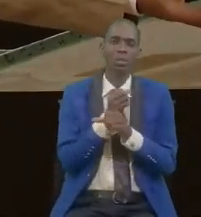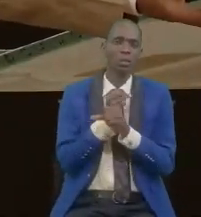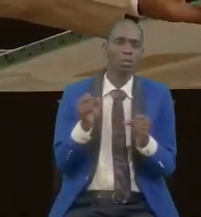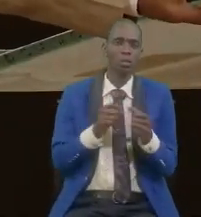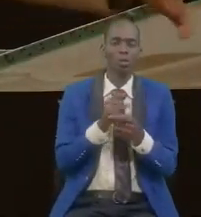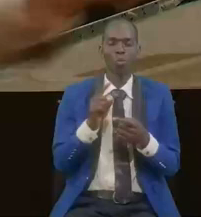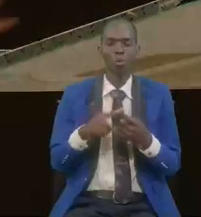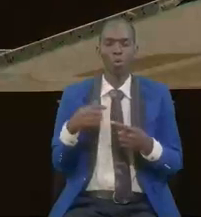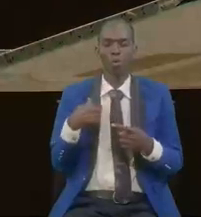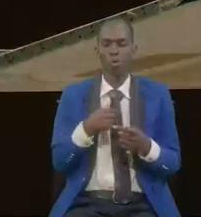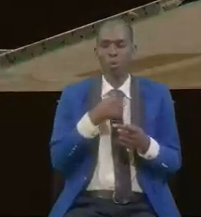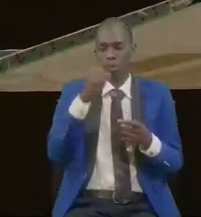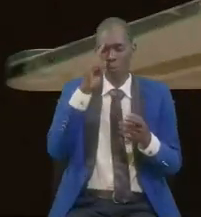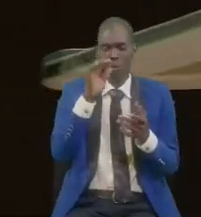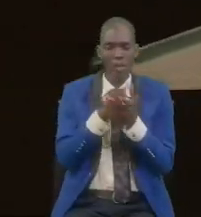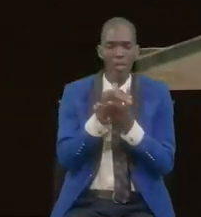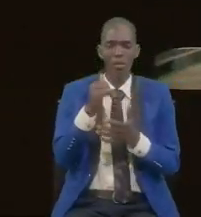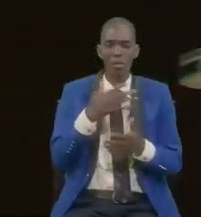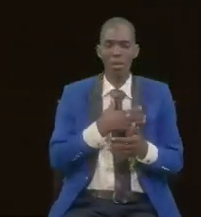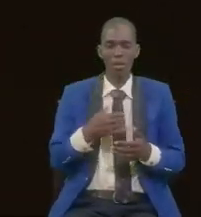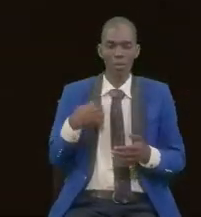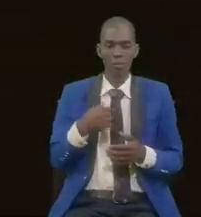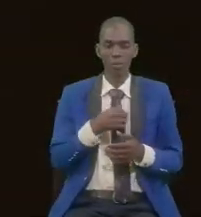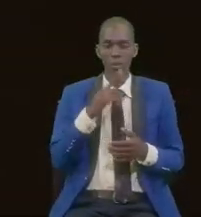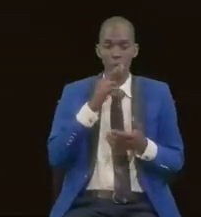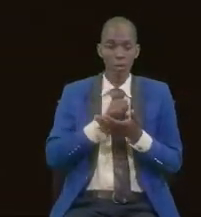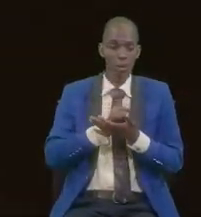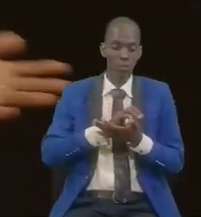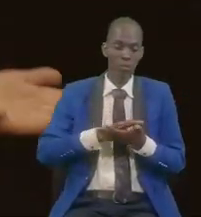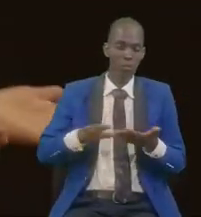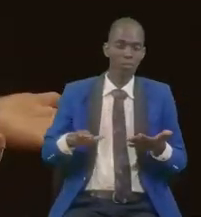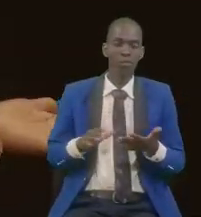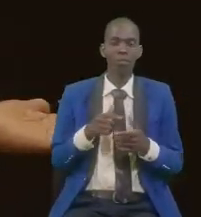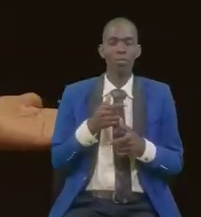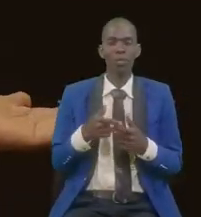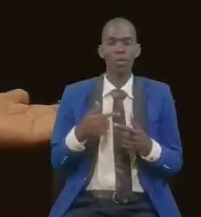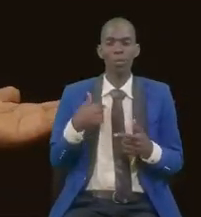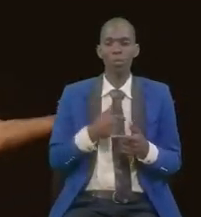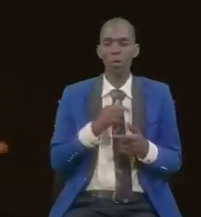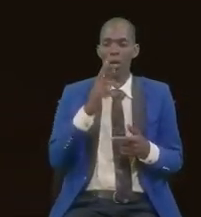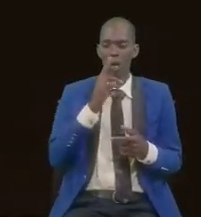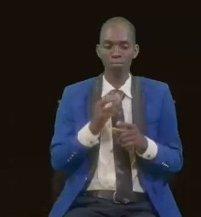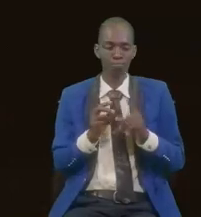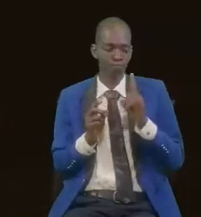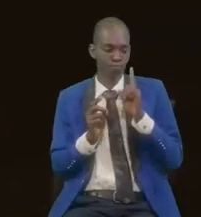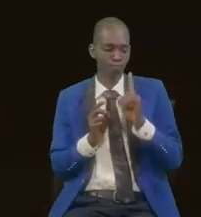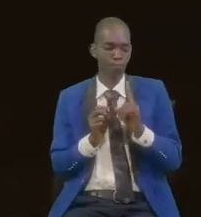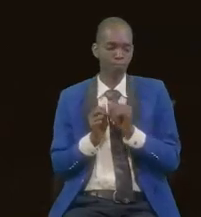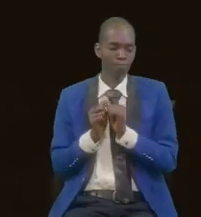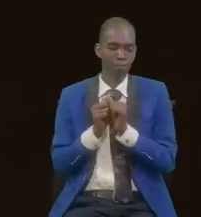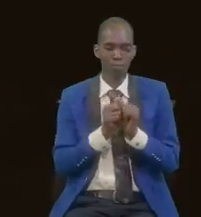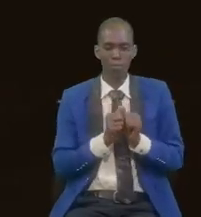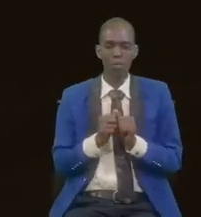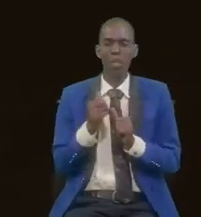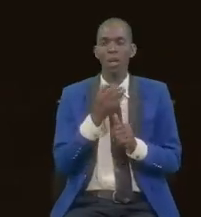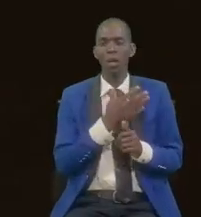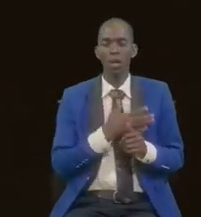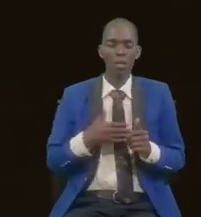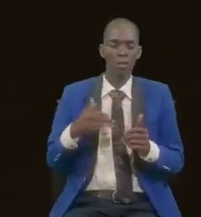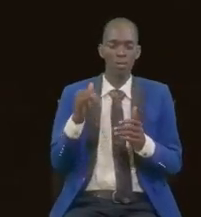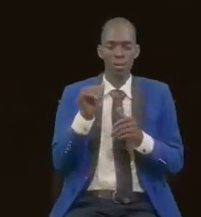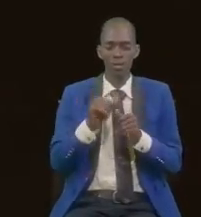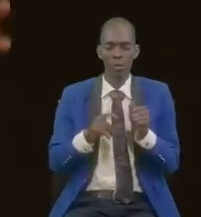quand nous croyons et nous sommes sanctifiés, nous sommes unis, et tout le monde peut voir